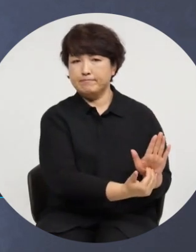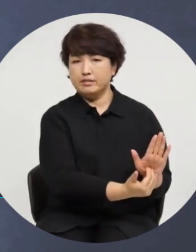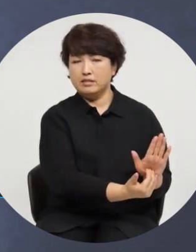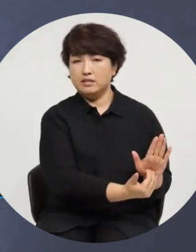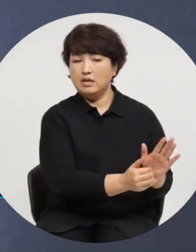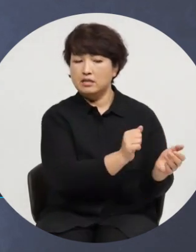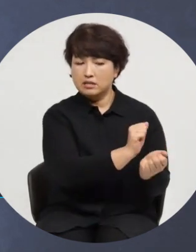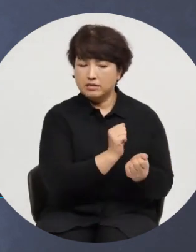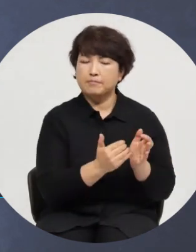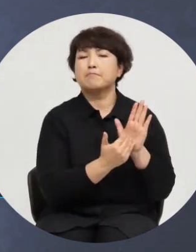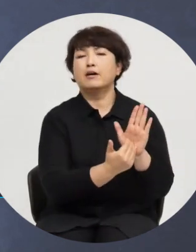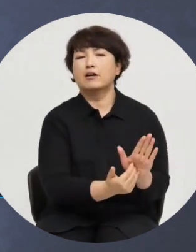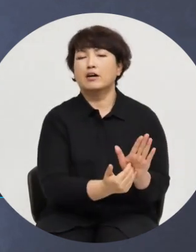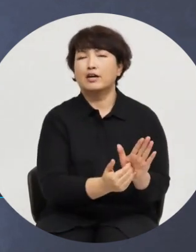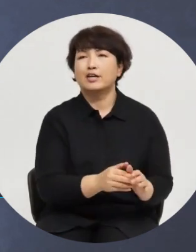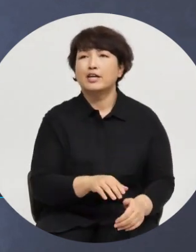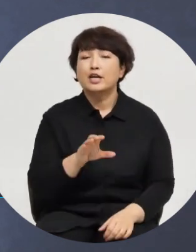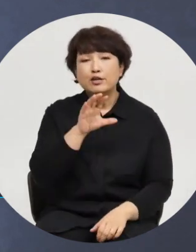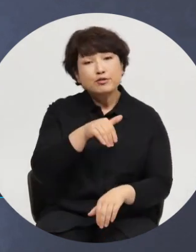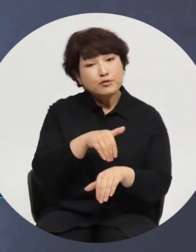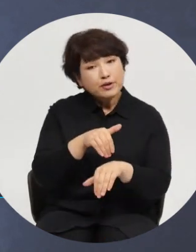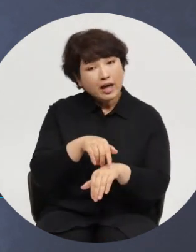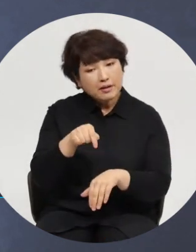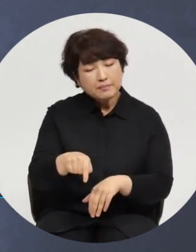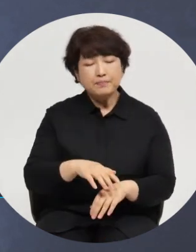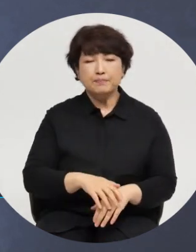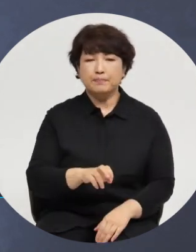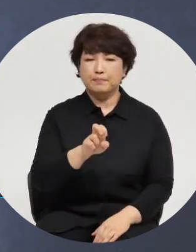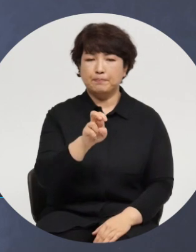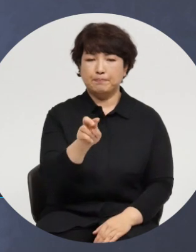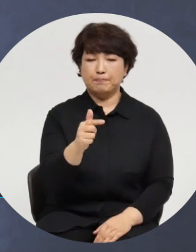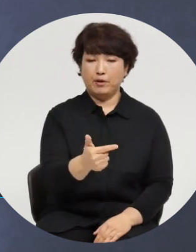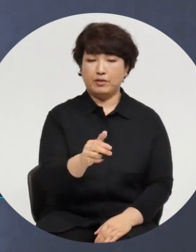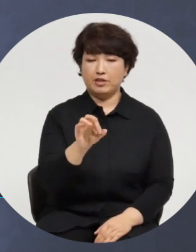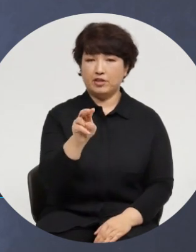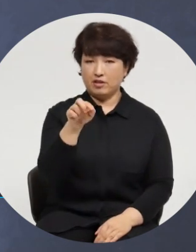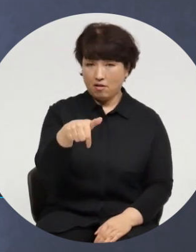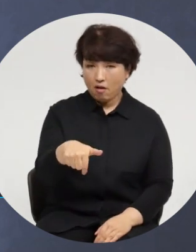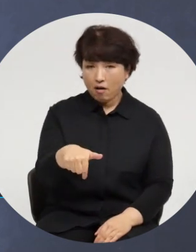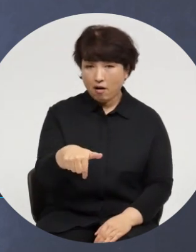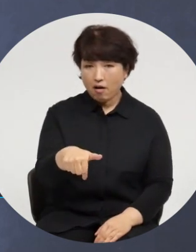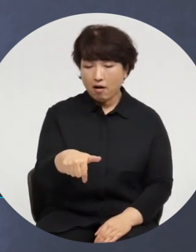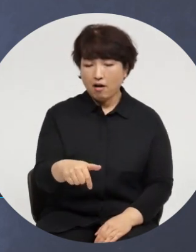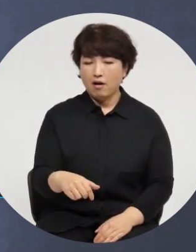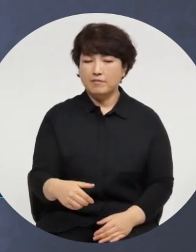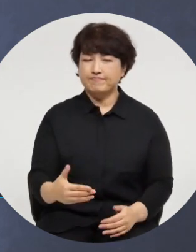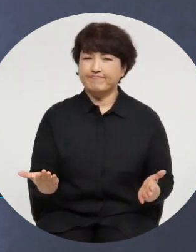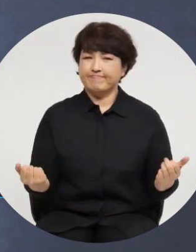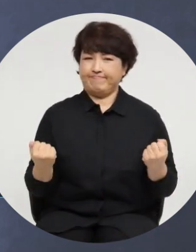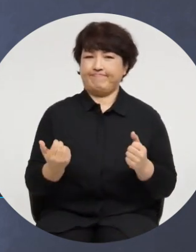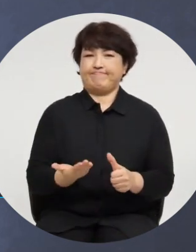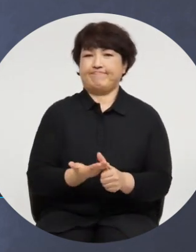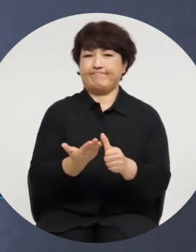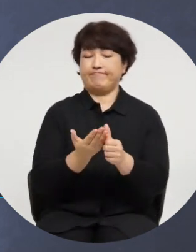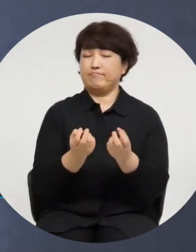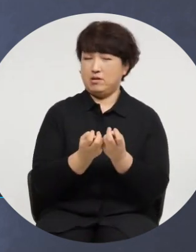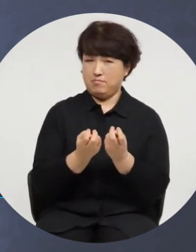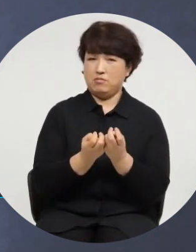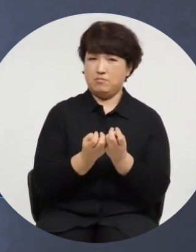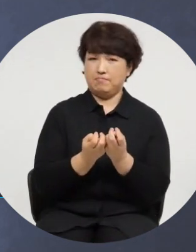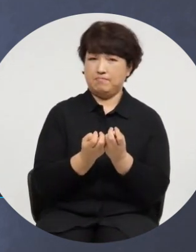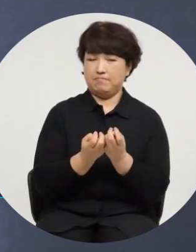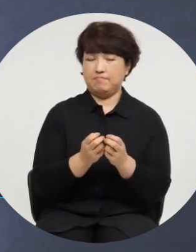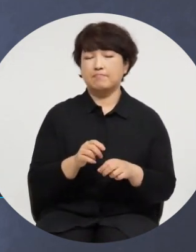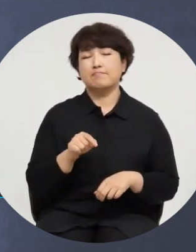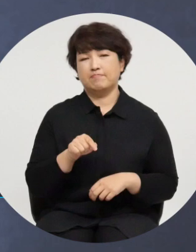전념을 이렇게 막아야 된다 수행이란 것은 마치 면역체계를 내가 갖는 것과 같다